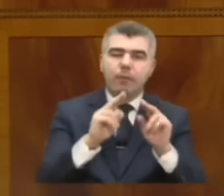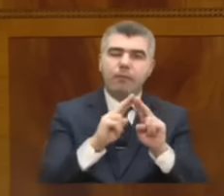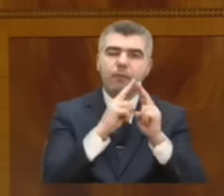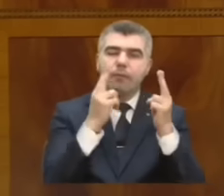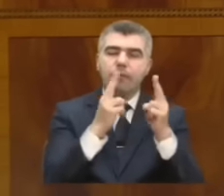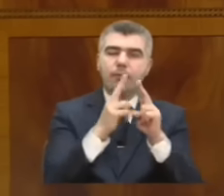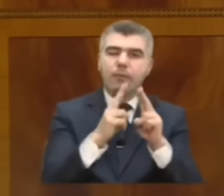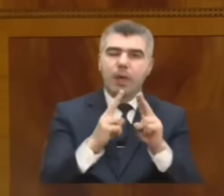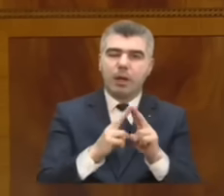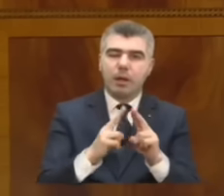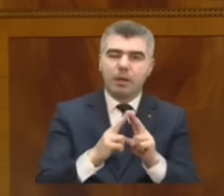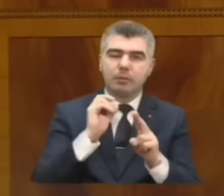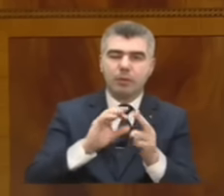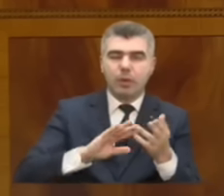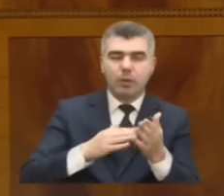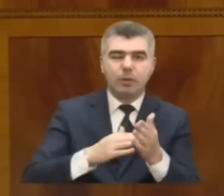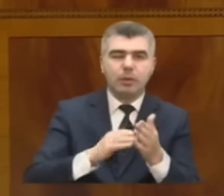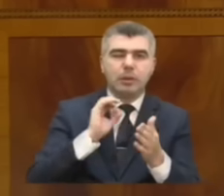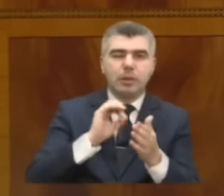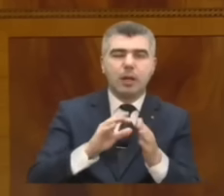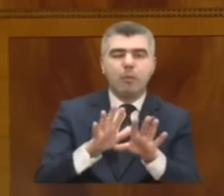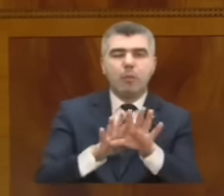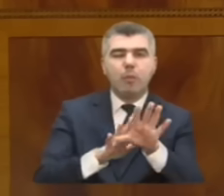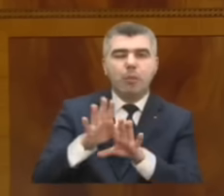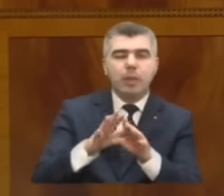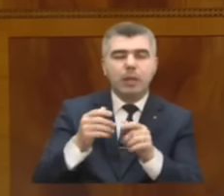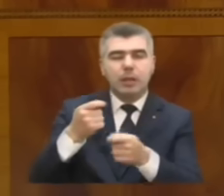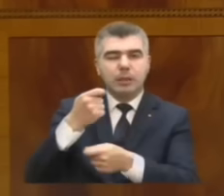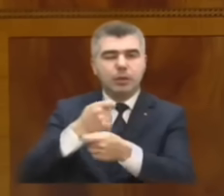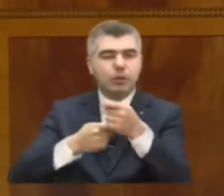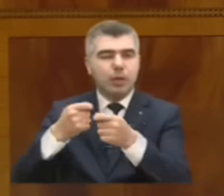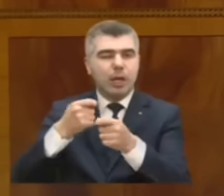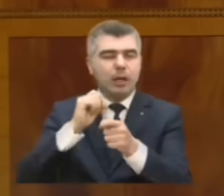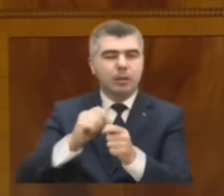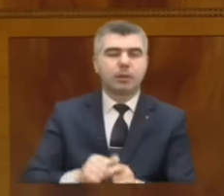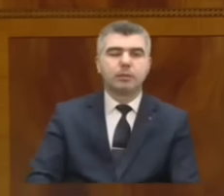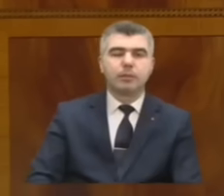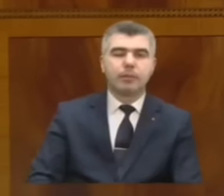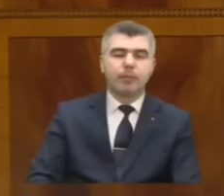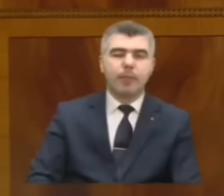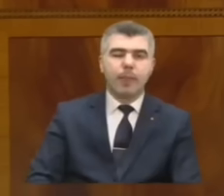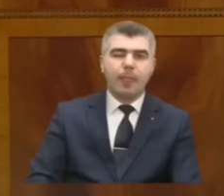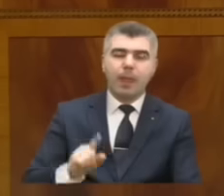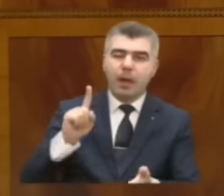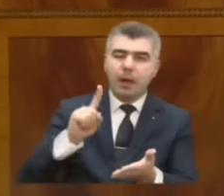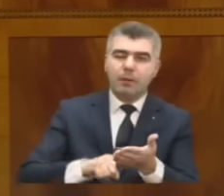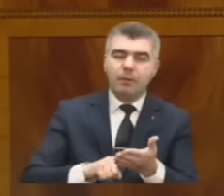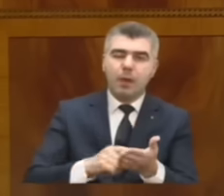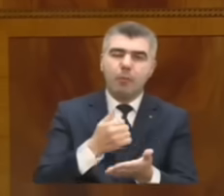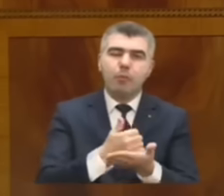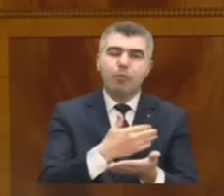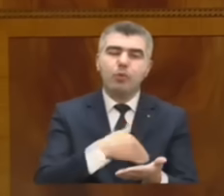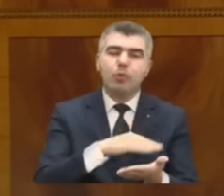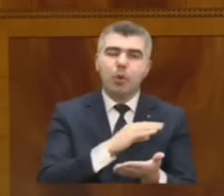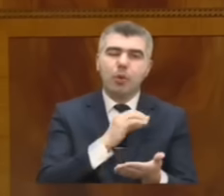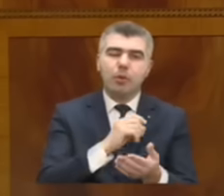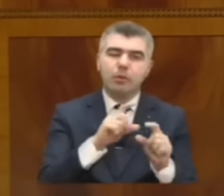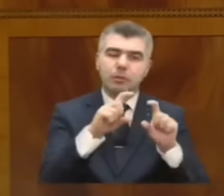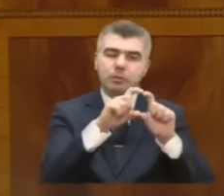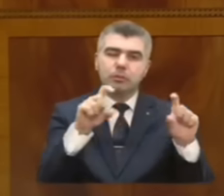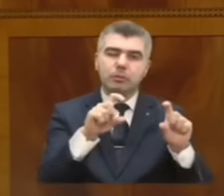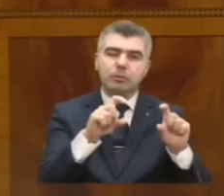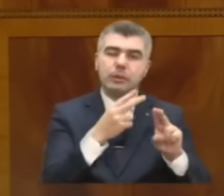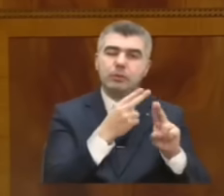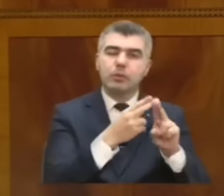للمعايير الدولية وملائمتها مع متطلبات المبادرة التجارية. وتظل أيضا مسؤولة عن حماية العلامات التجارية المغربية